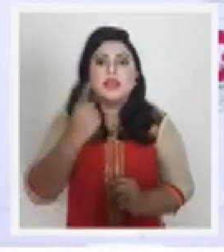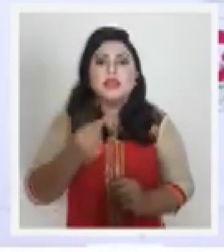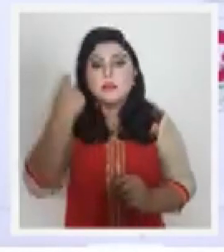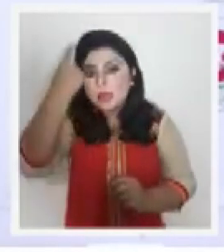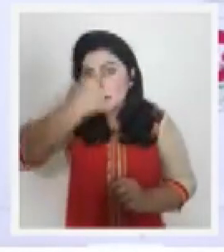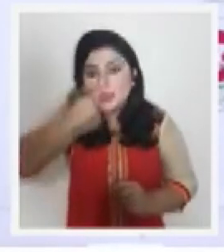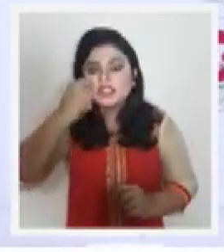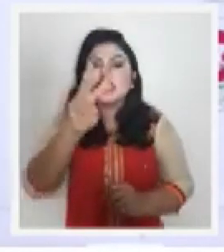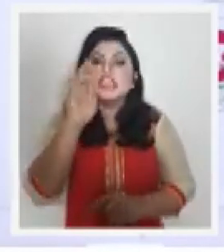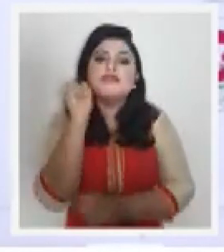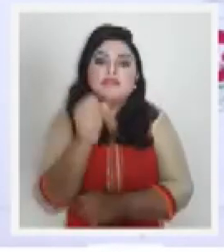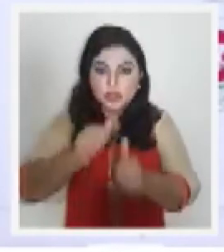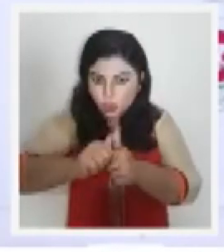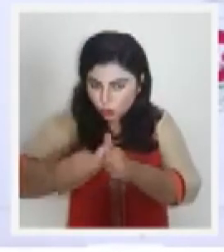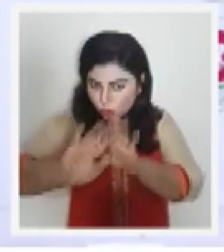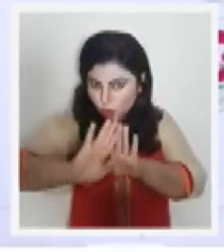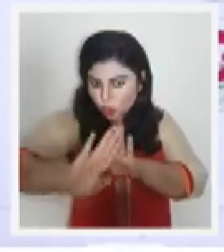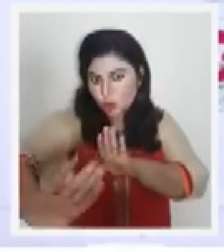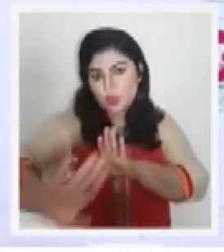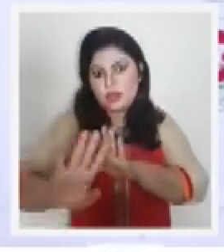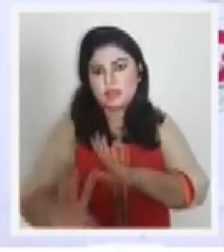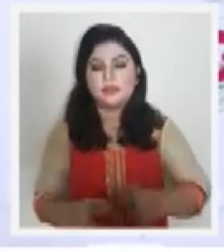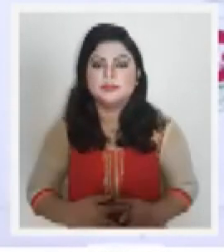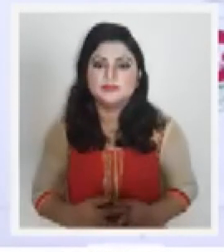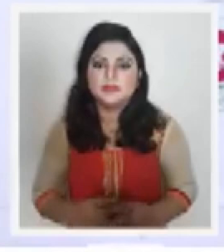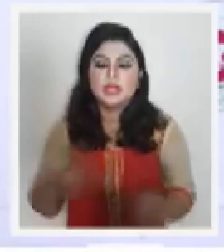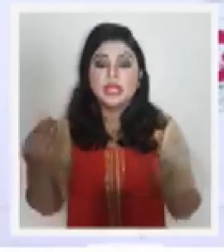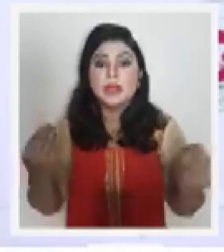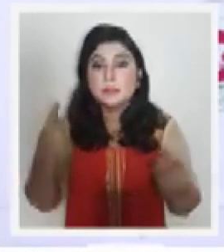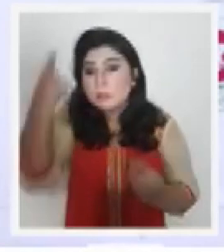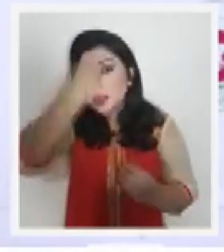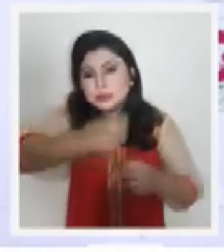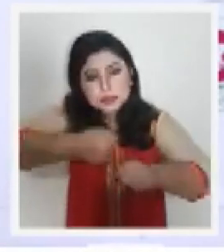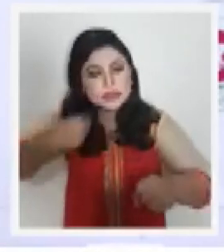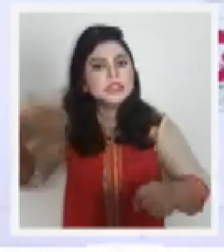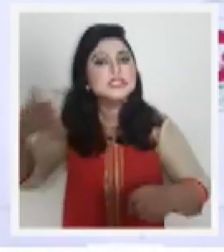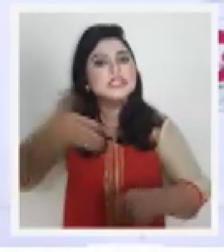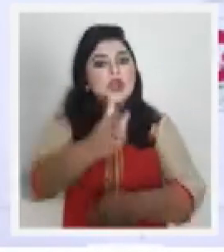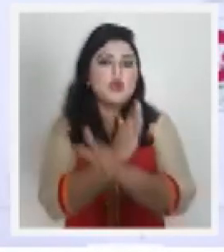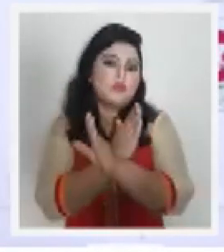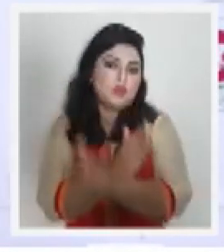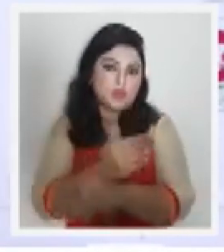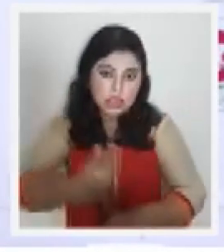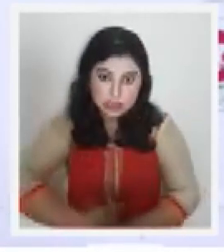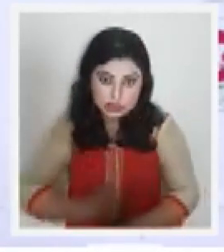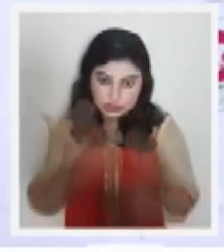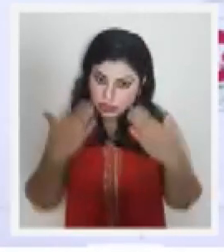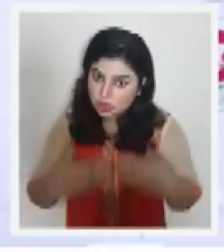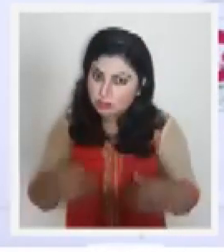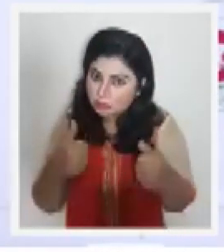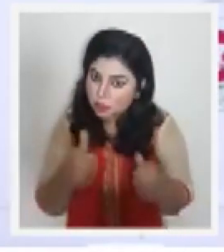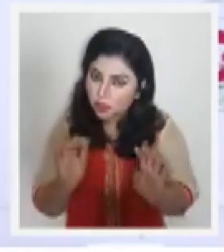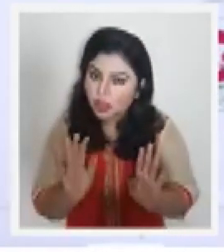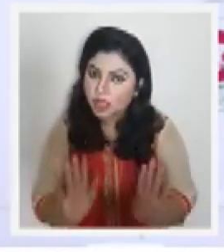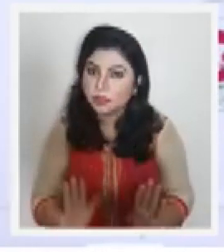বারবার 20 সেকেন্ড ধরে হাত ধোয়া, সামাজিক দূরত্ব বজায় রাখা, কমপক্ষে 1 মিটার বা 3 ফিট সামাজিক দূরত্ব বজায় রাখা